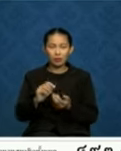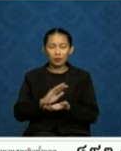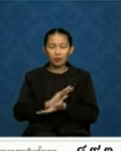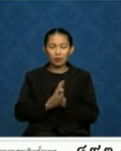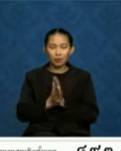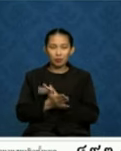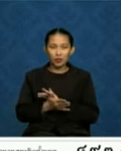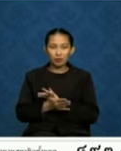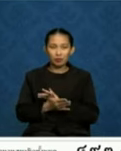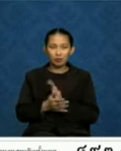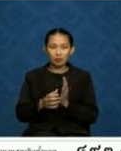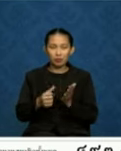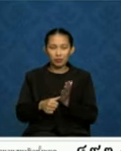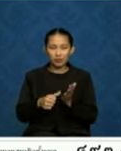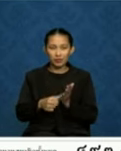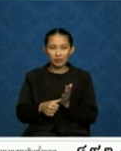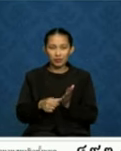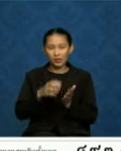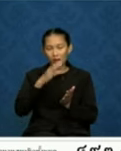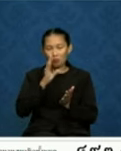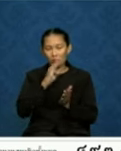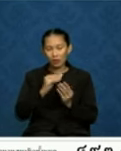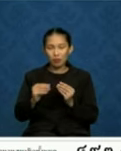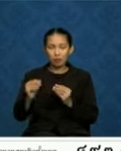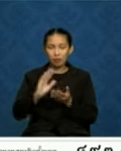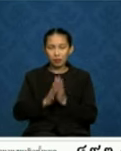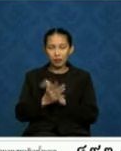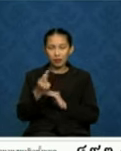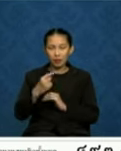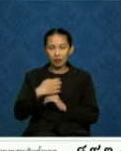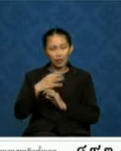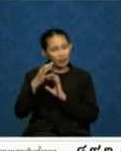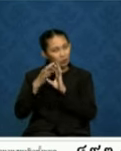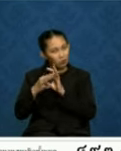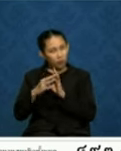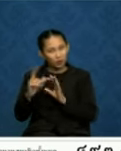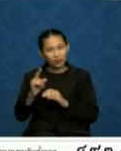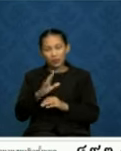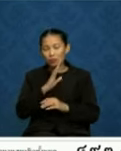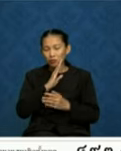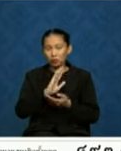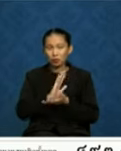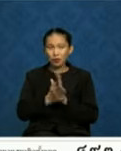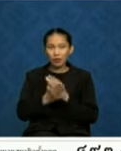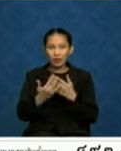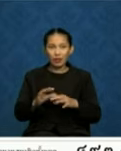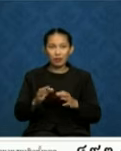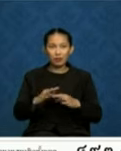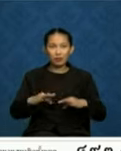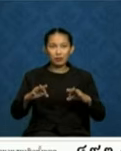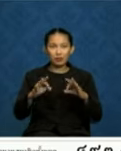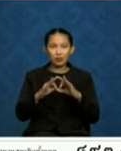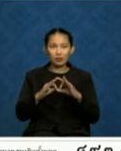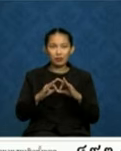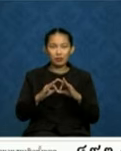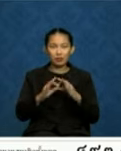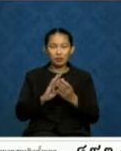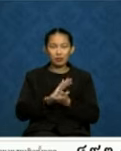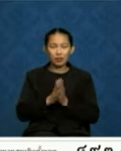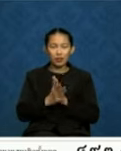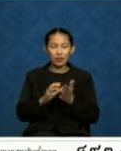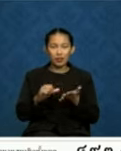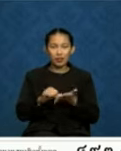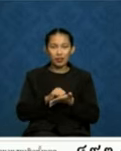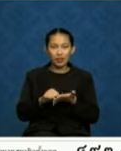พสามิตอีกนะครับก็ขออนุญาตฝากความกังวลไปว่าในการปรับครั้งนี้ขอให้เป็นการปรับแก้